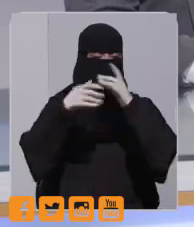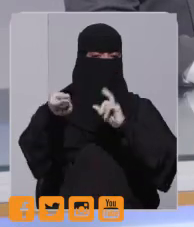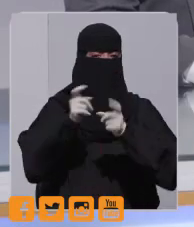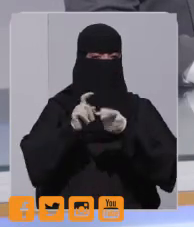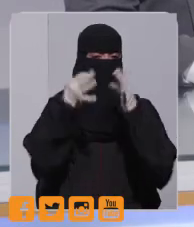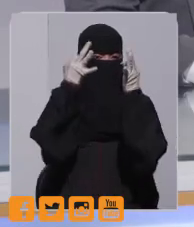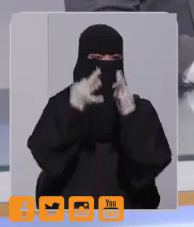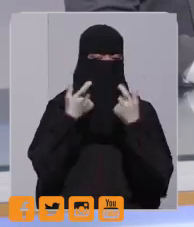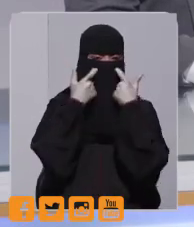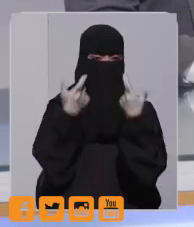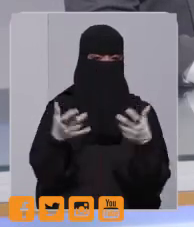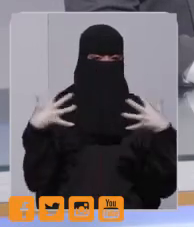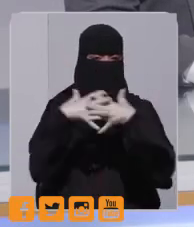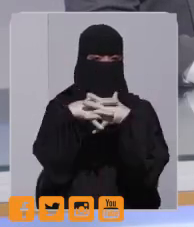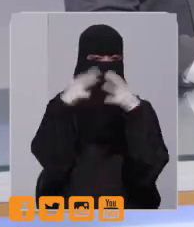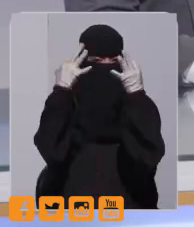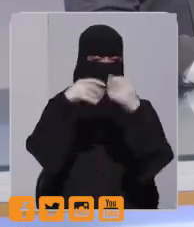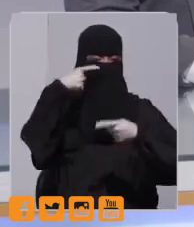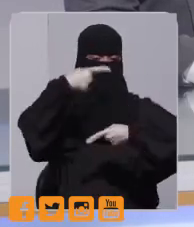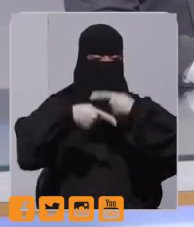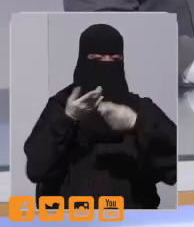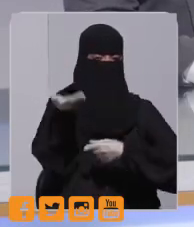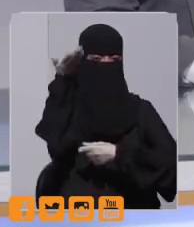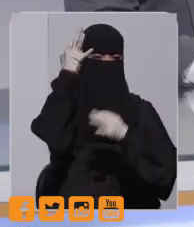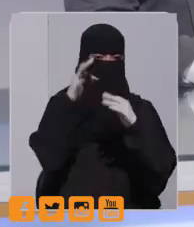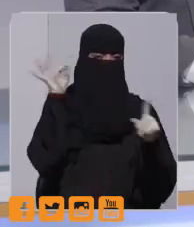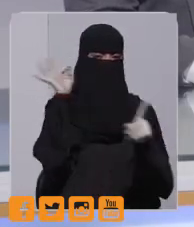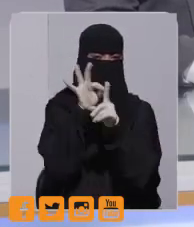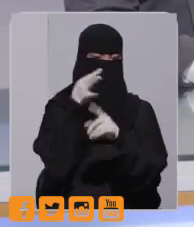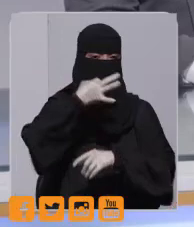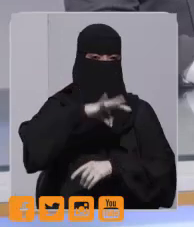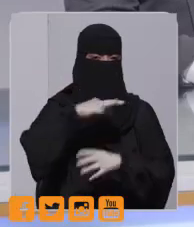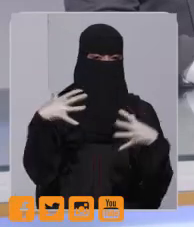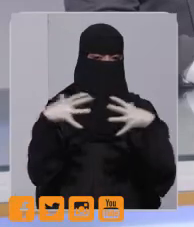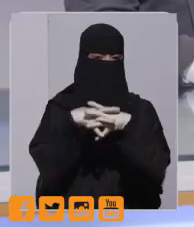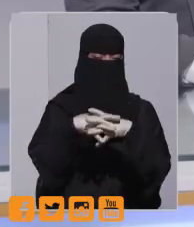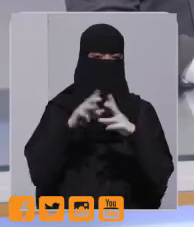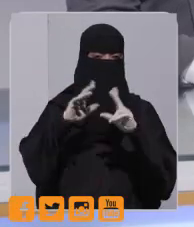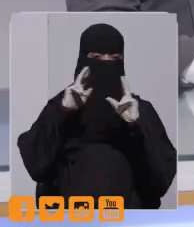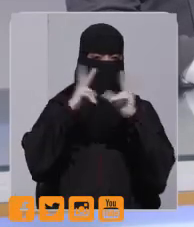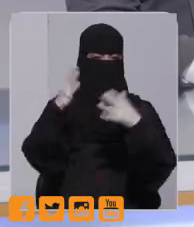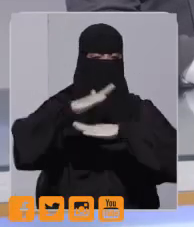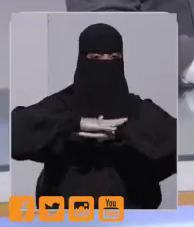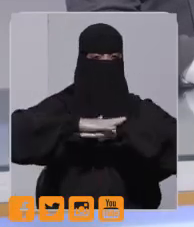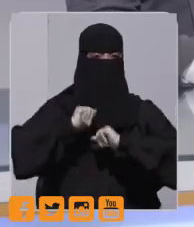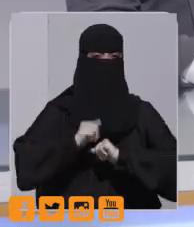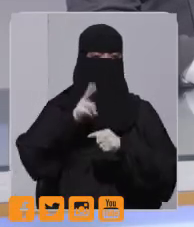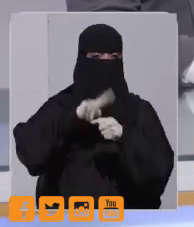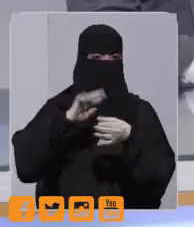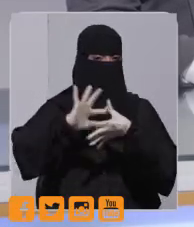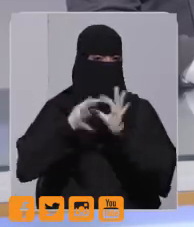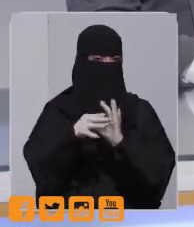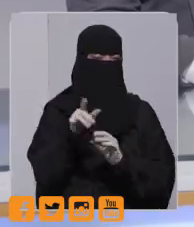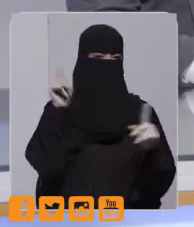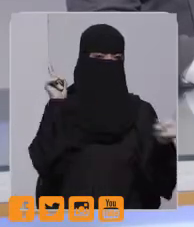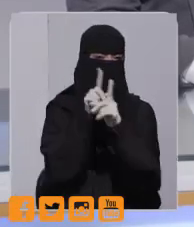والحرص المشترك على استمرار تطوير نوافذ جديده لشراكه في مجالات التنميه رئيس الوزراء شارى خلال